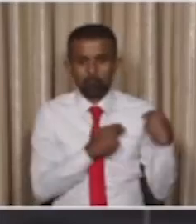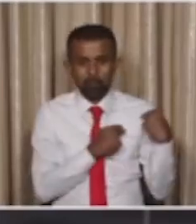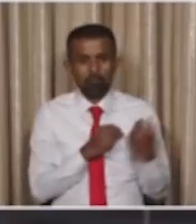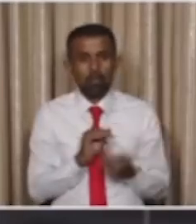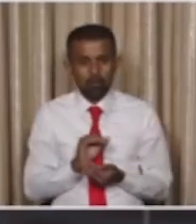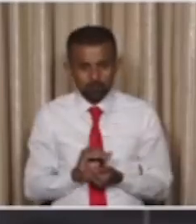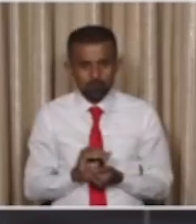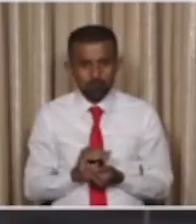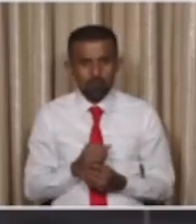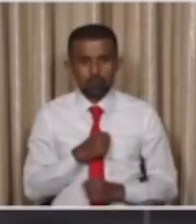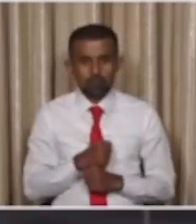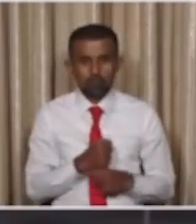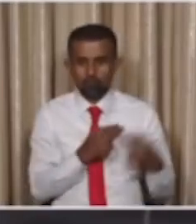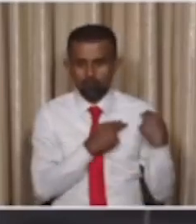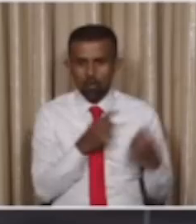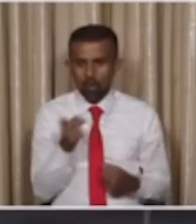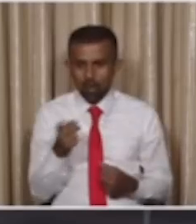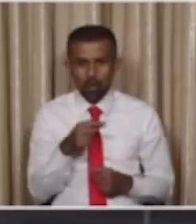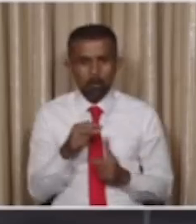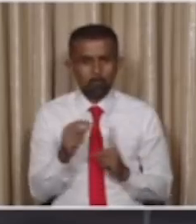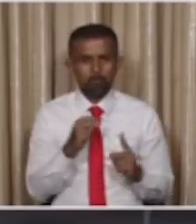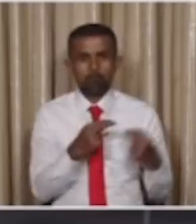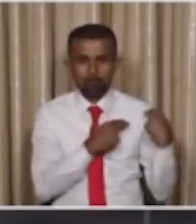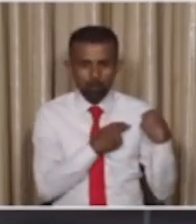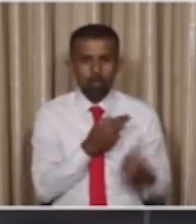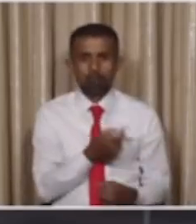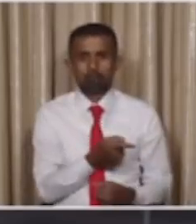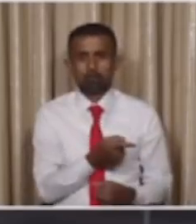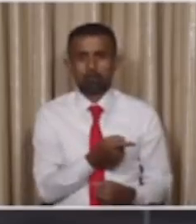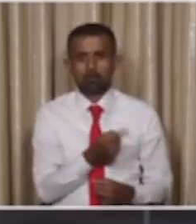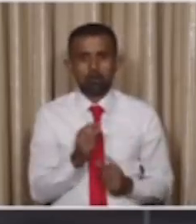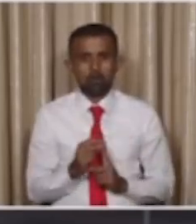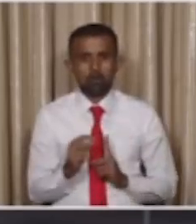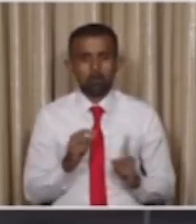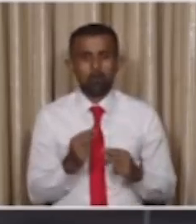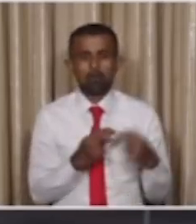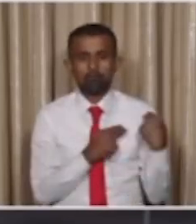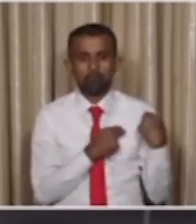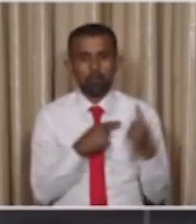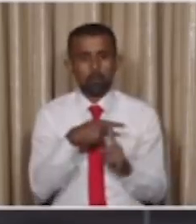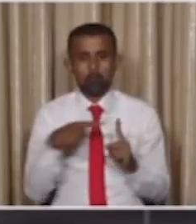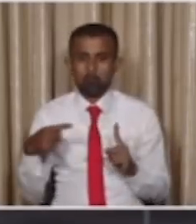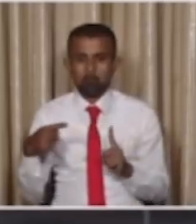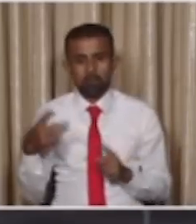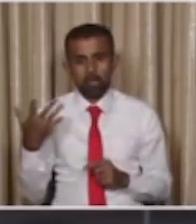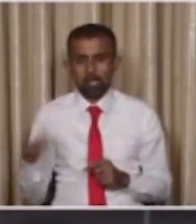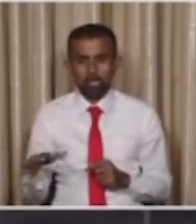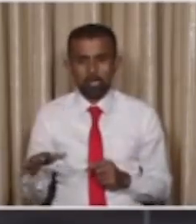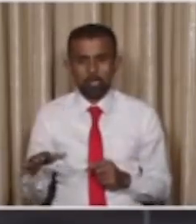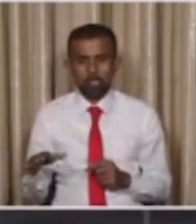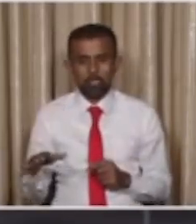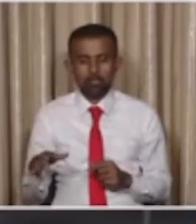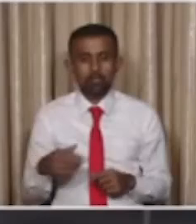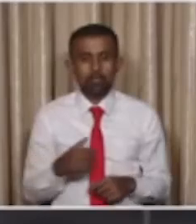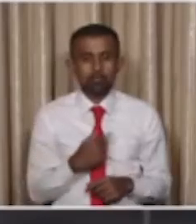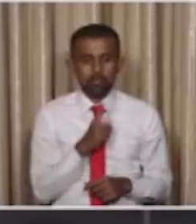තියෙනවා. ආණ්ඩුවටත් වගකීමක් තියෙනවා, පාර්ලිමේන්තුවටත් වගකීමක් තියෙනවා. පාර්ලිමේන්තුවේ වගකීමේ කොටසක් ඉටු වෙලා තියෙනවා. ඒ නිසා අපි